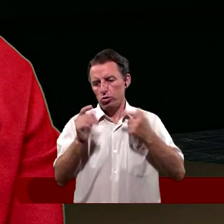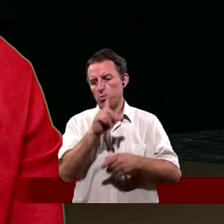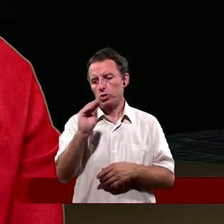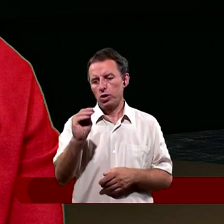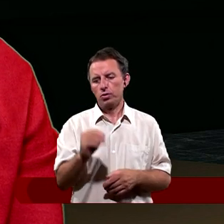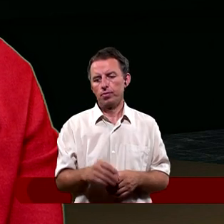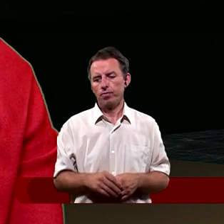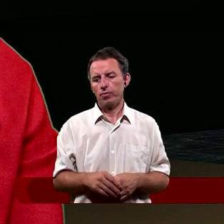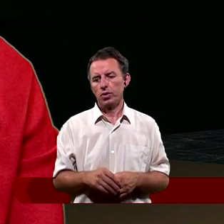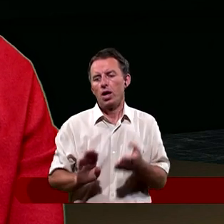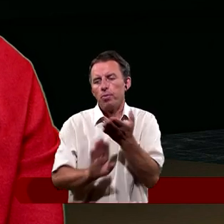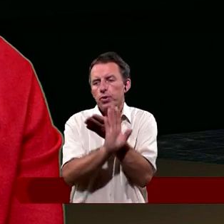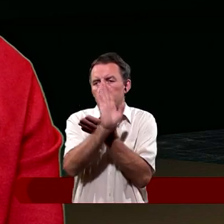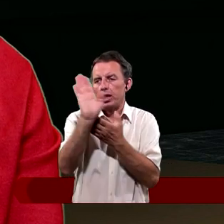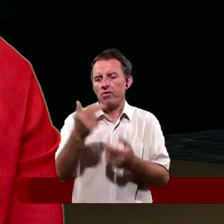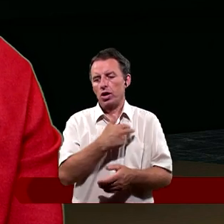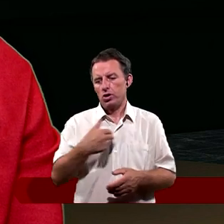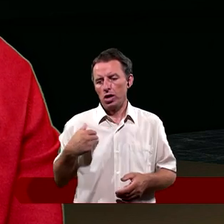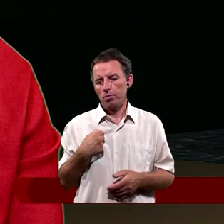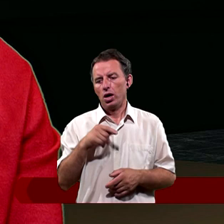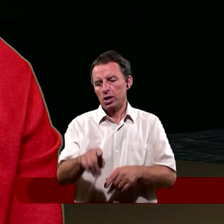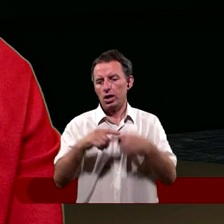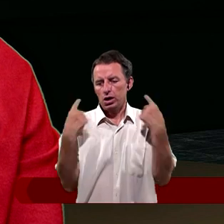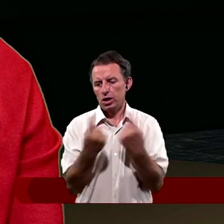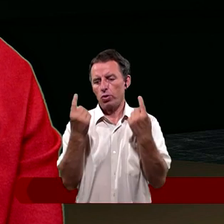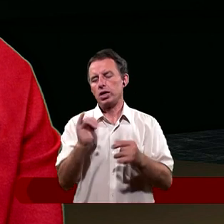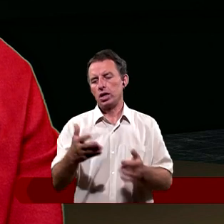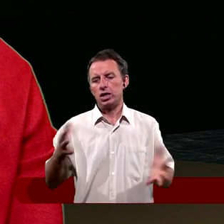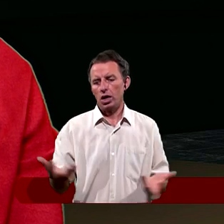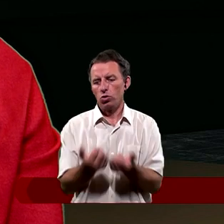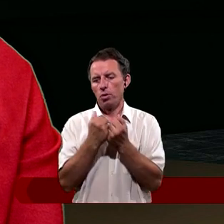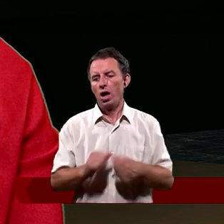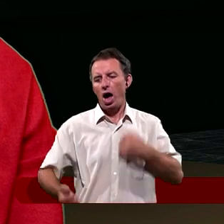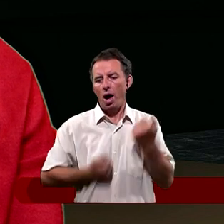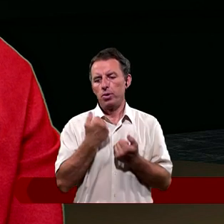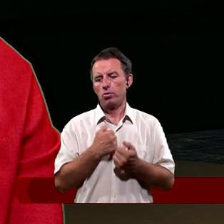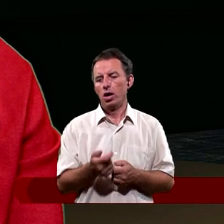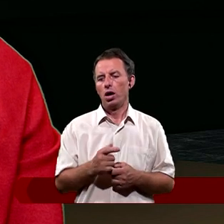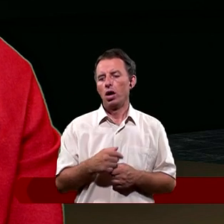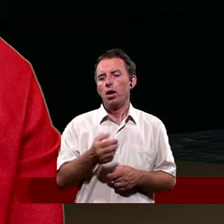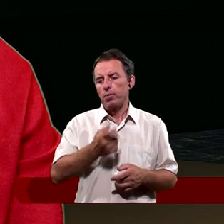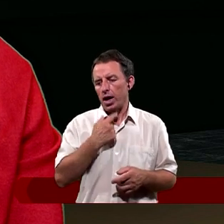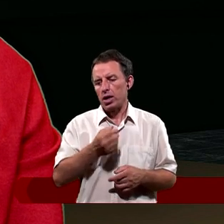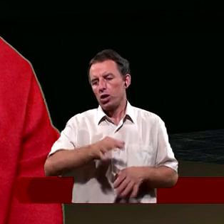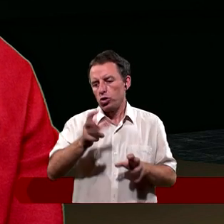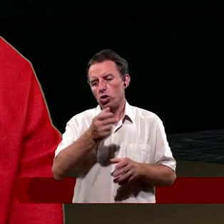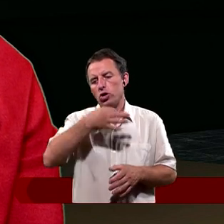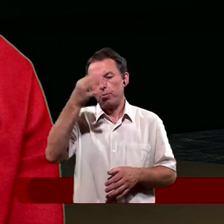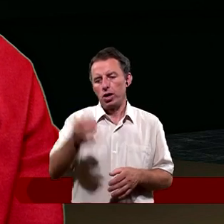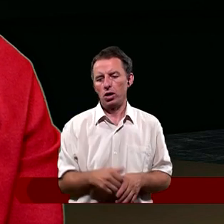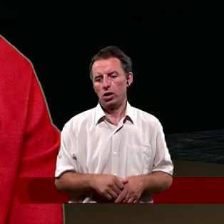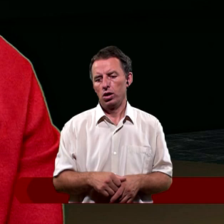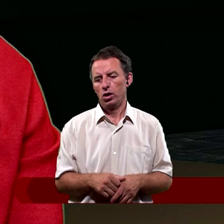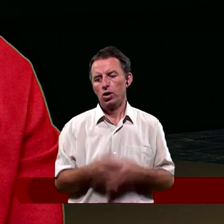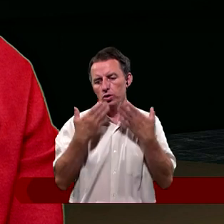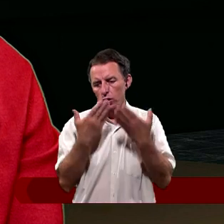Dziękujemy, że przedstawiasz nam sytuację, w jakiej znajdujemy się, żebyśmy pragnęli czegoś lepszego